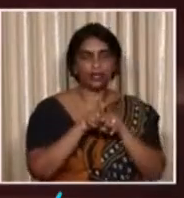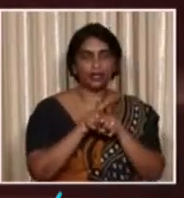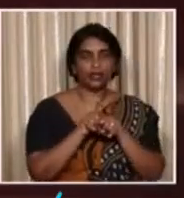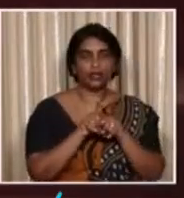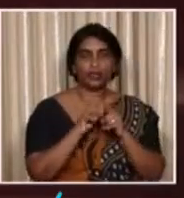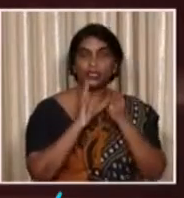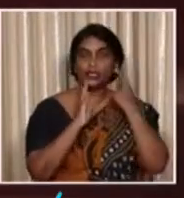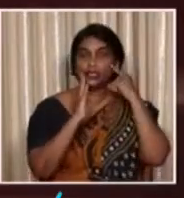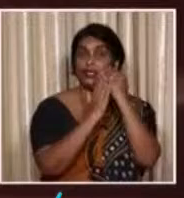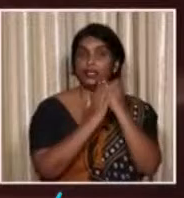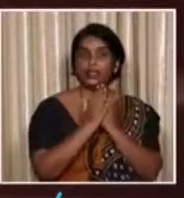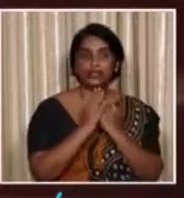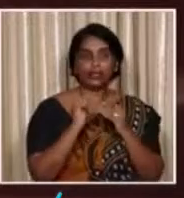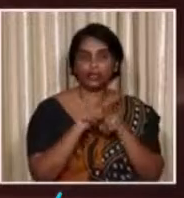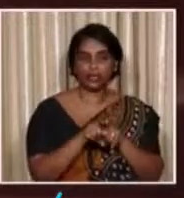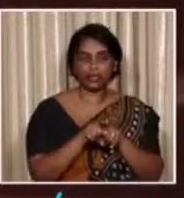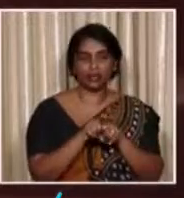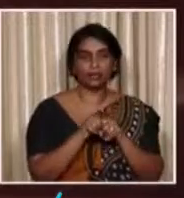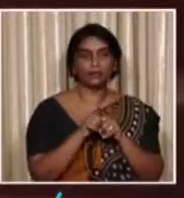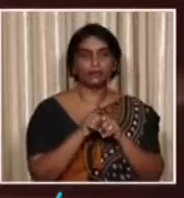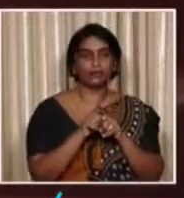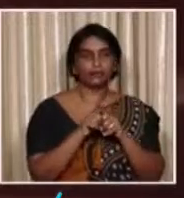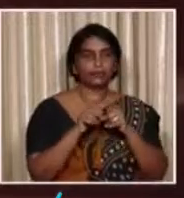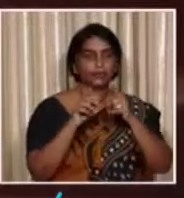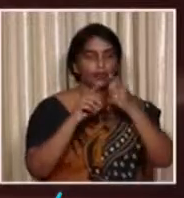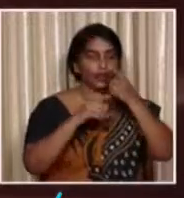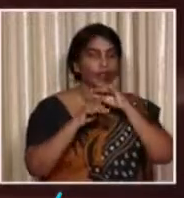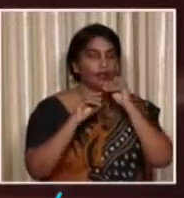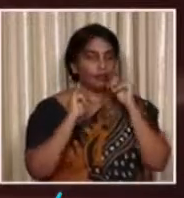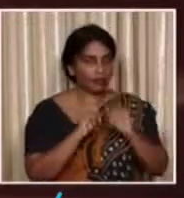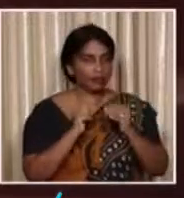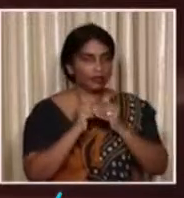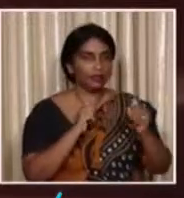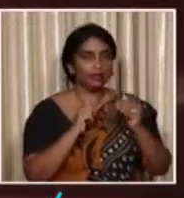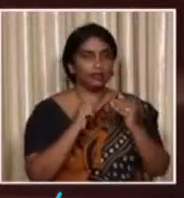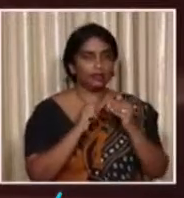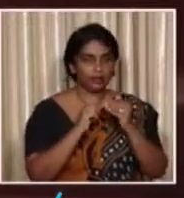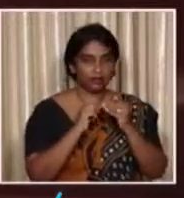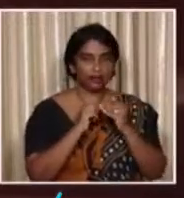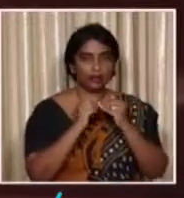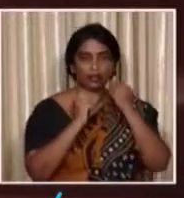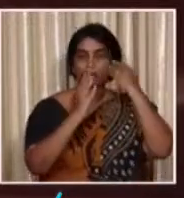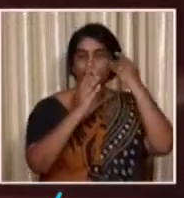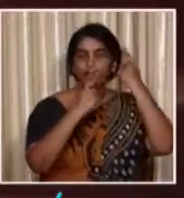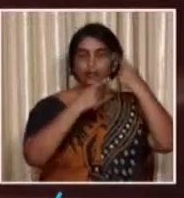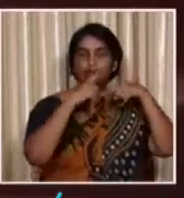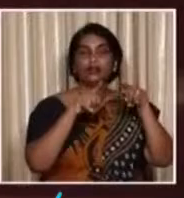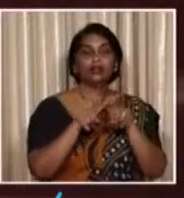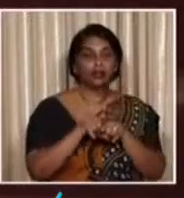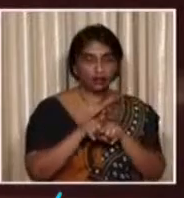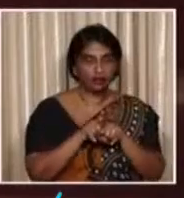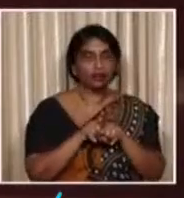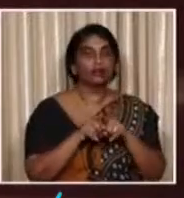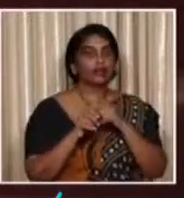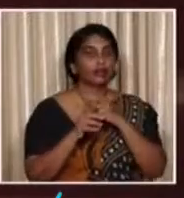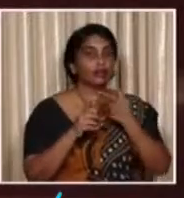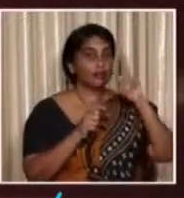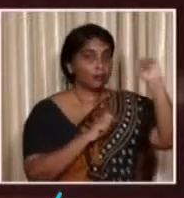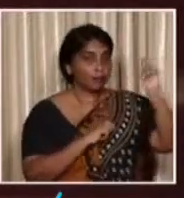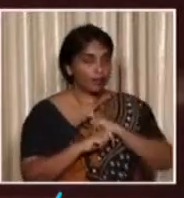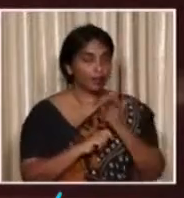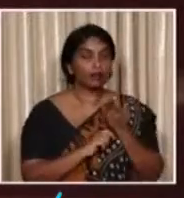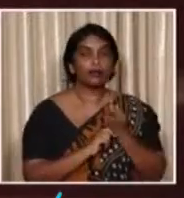karanu labana karunu. Itamatma agatidayaka lesa, me naduwata balapanna puluwan, apita labenna thibena wandi